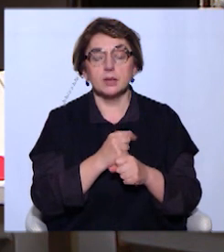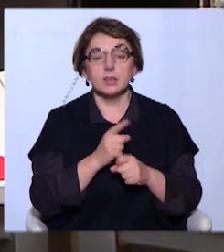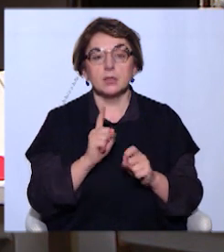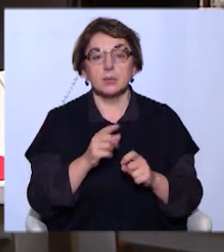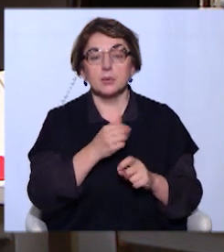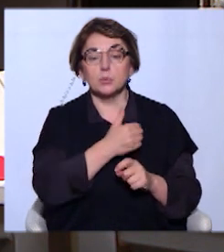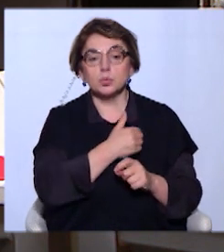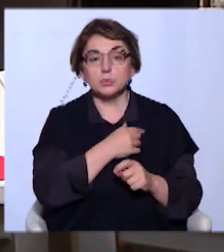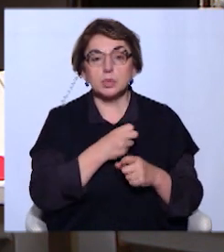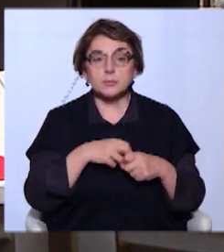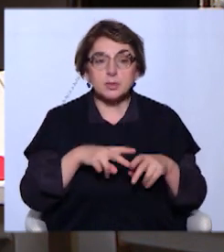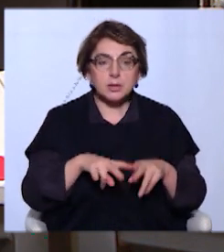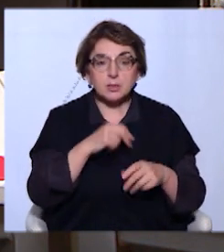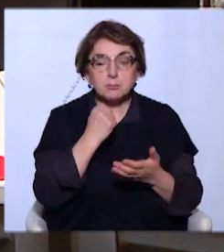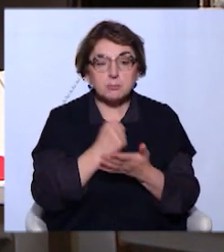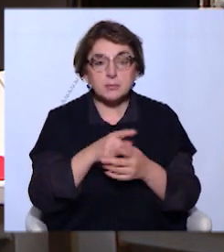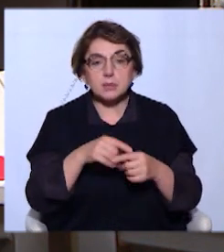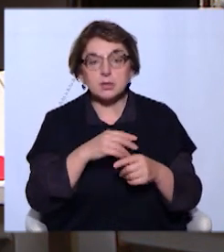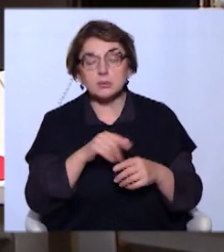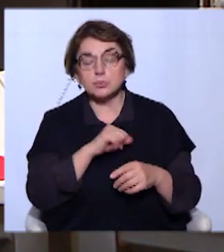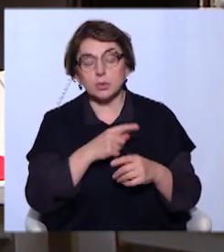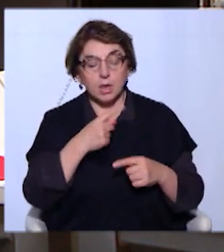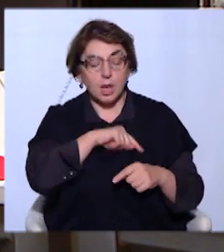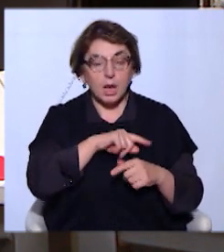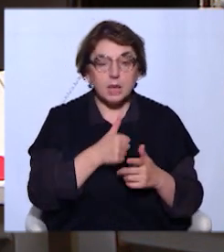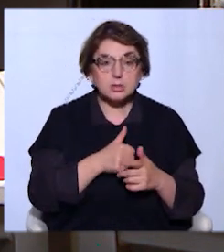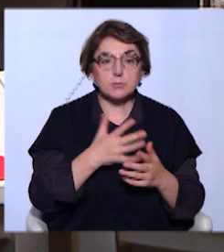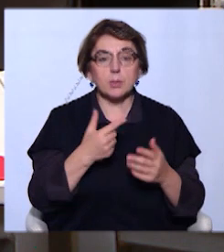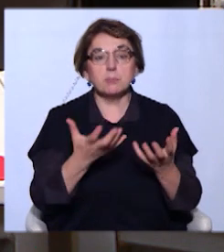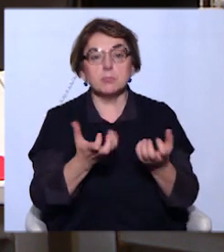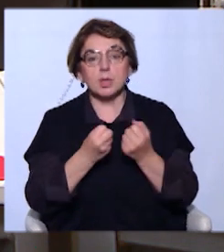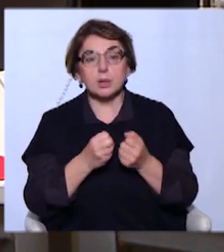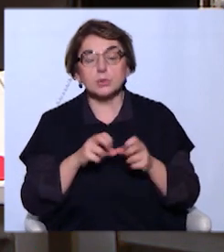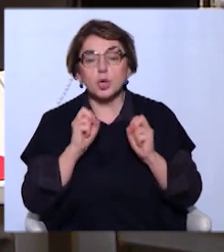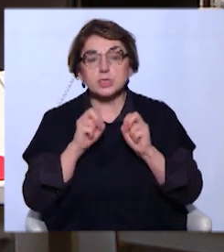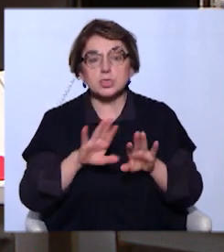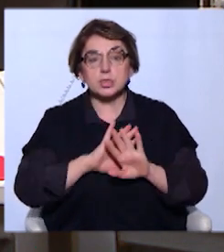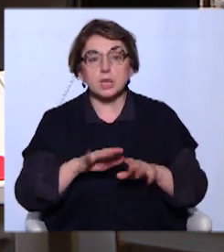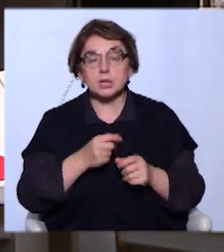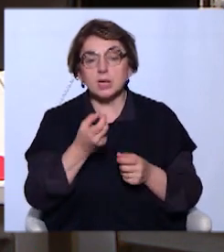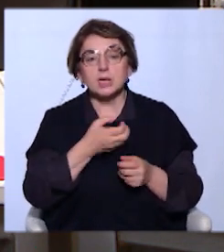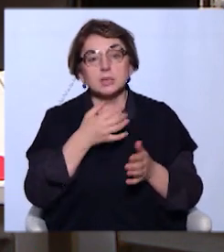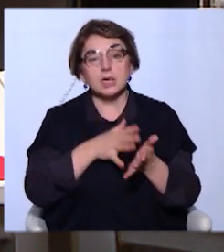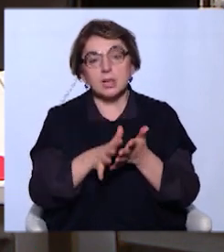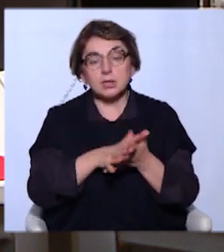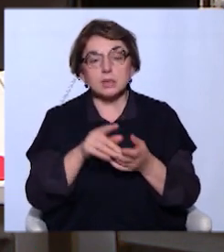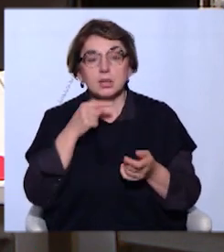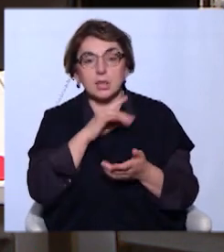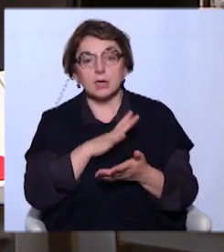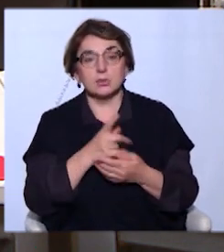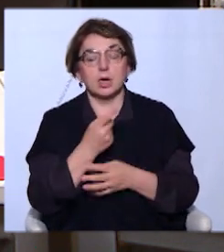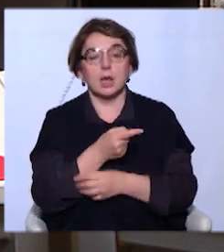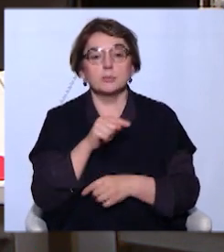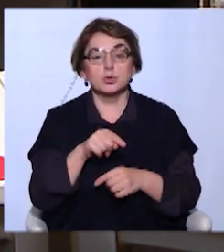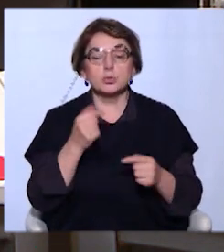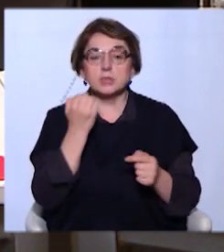მათ უნდოდათ ასევე დაედგინათ მიღებული ნივთიერებების სტრუქტურა, მიიღოთ ეს ყველაფერი უსაფრთხოდ, ნაკლები დანახარჯებით და